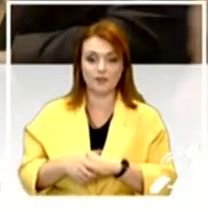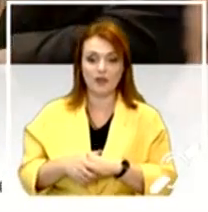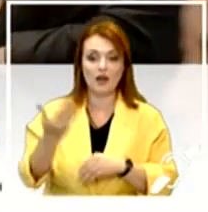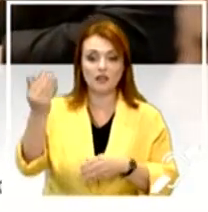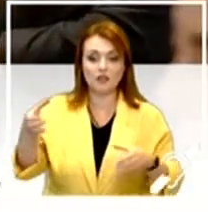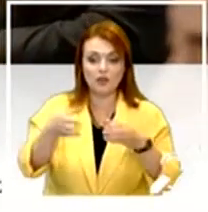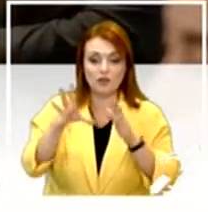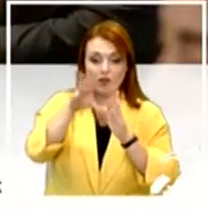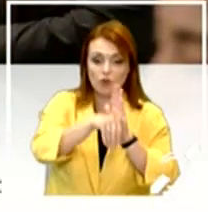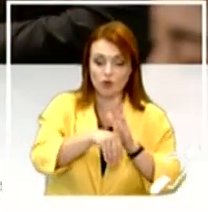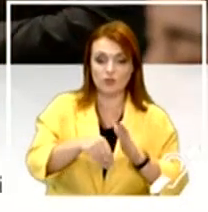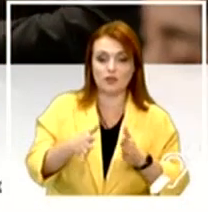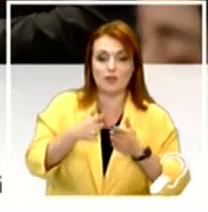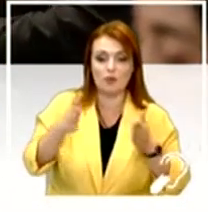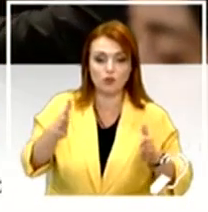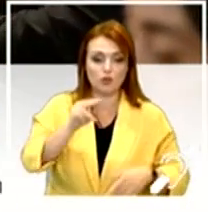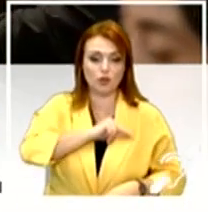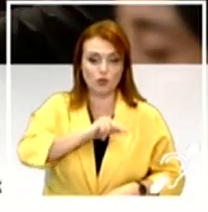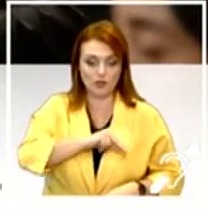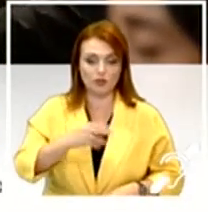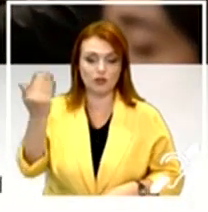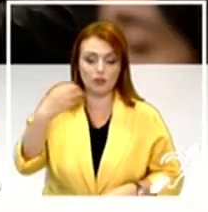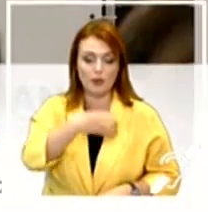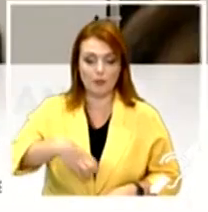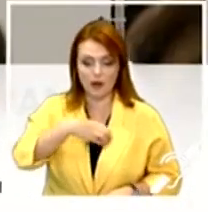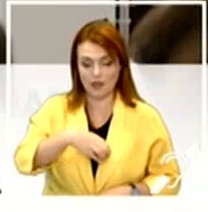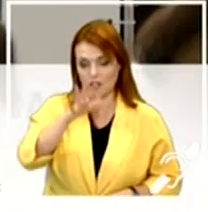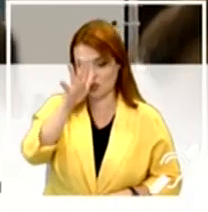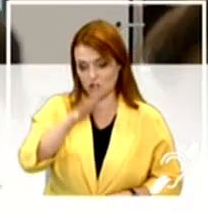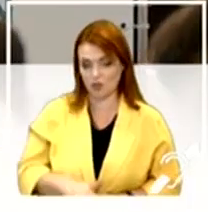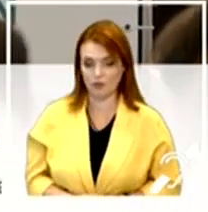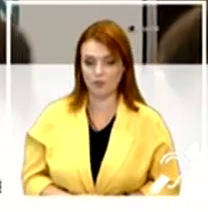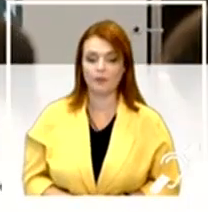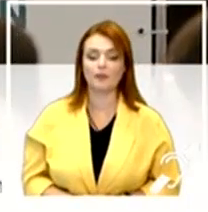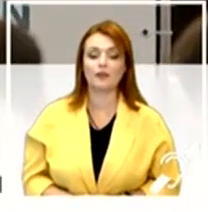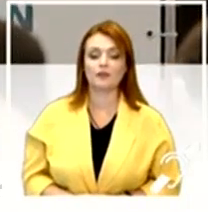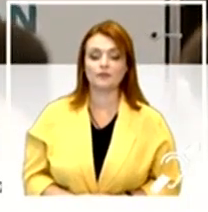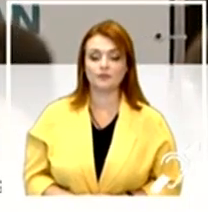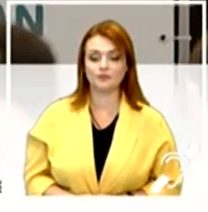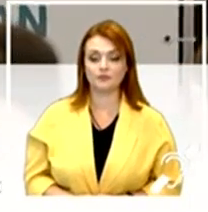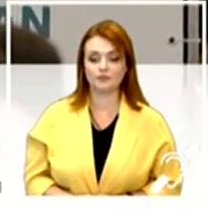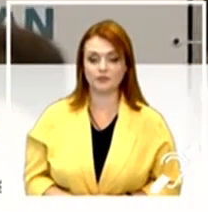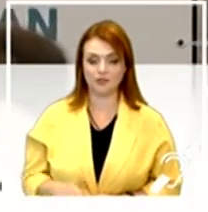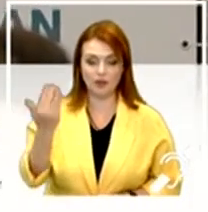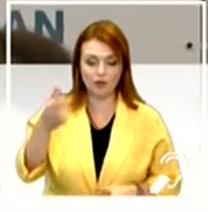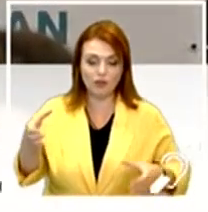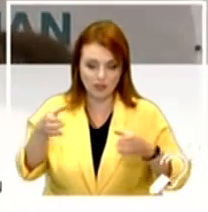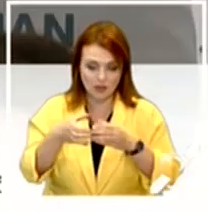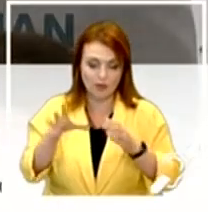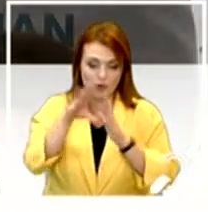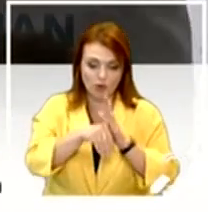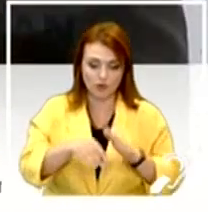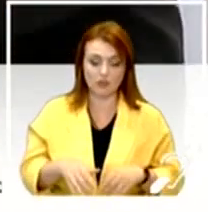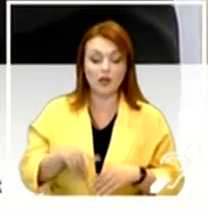fac parte mai mulți angajați ai primăriei Chișinău, viceprimari, șef de direcții și consilieri municipali. Ion Ciobanu a fost